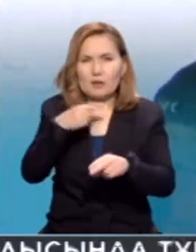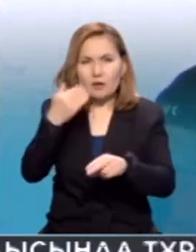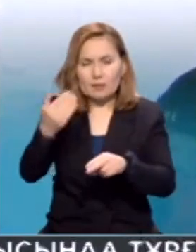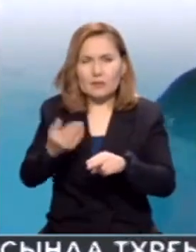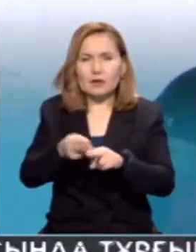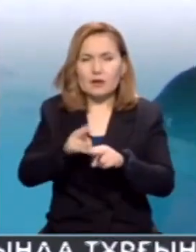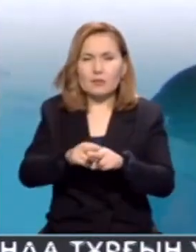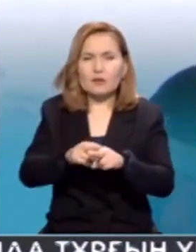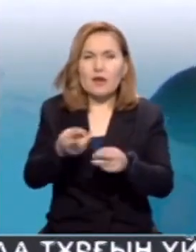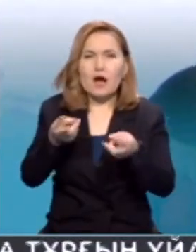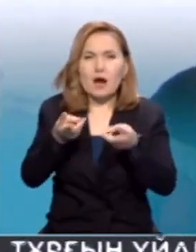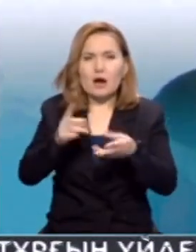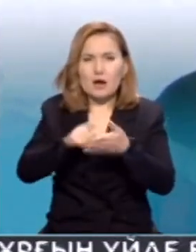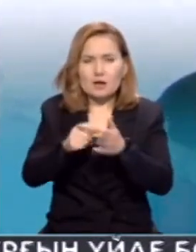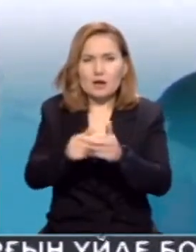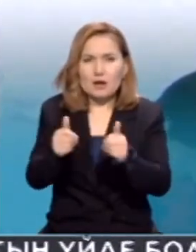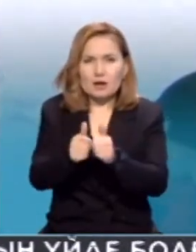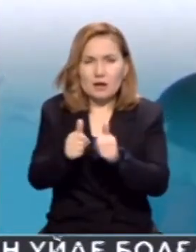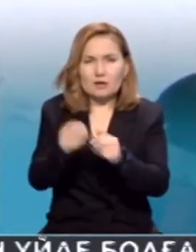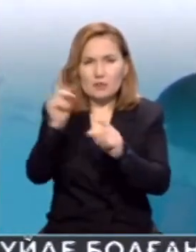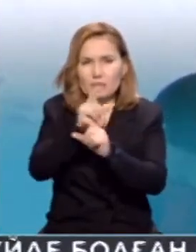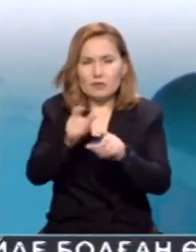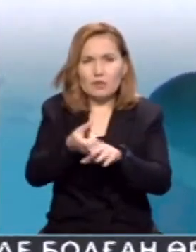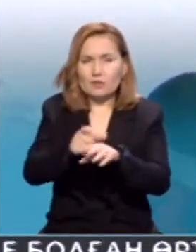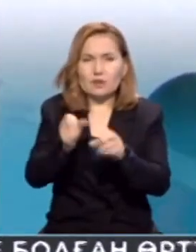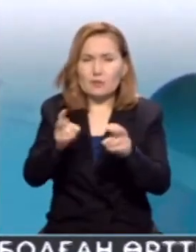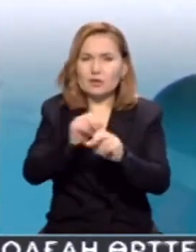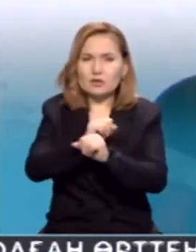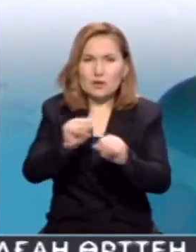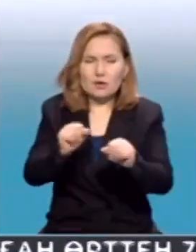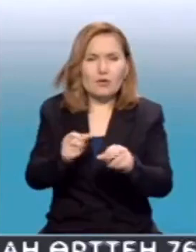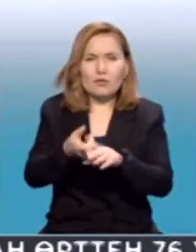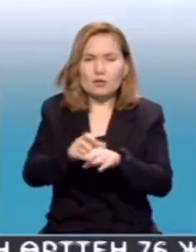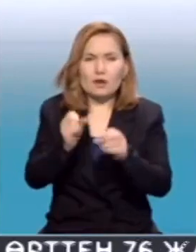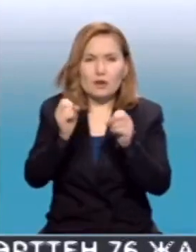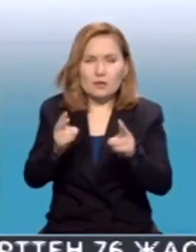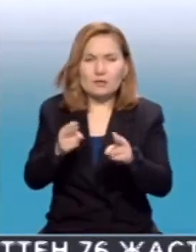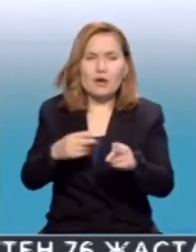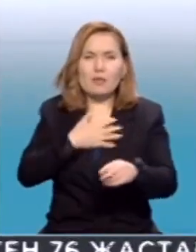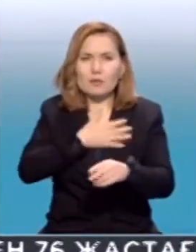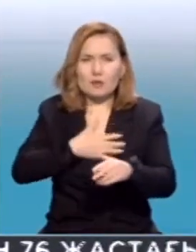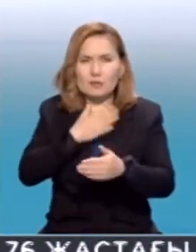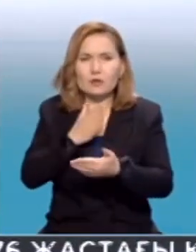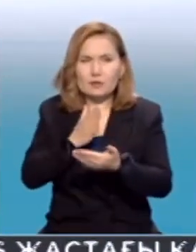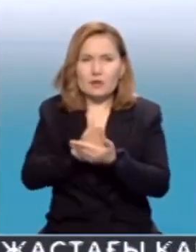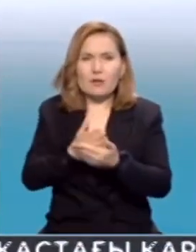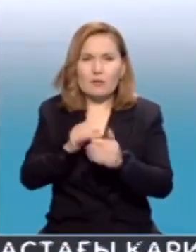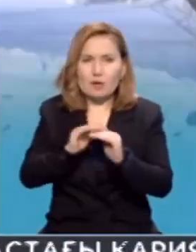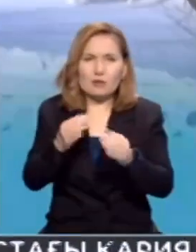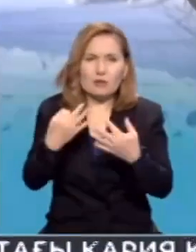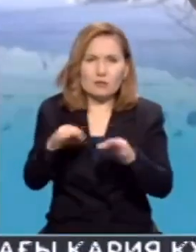қаншама котельнилер бірге салынған жарылып нетіп жатыр. Осындай сондықтан кейде алаңдап та